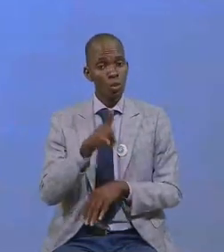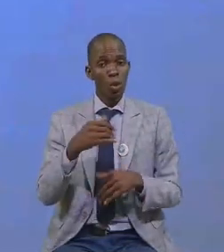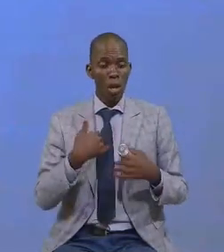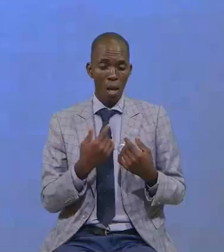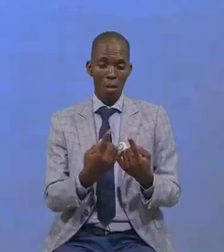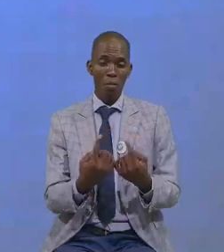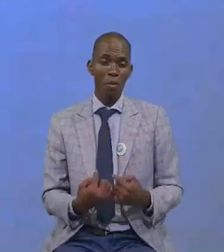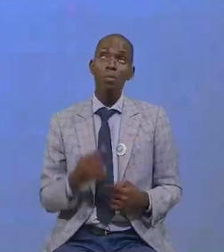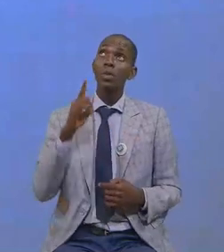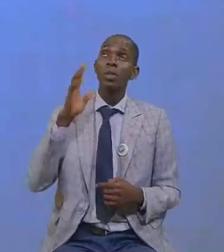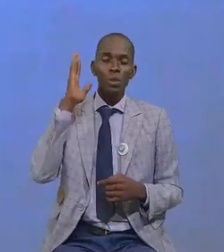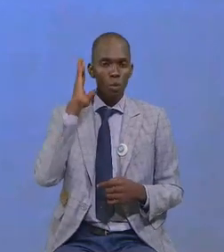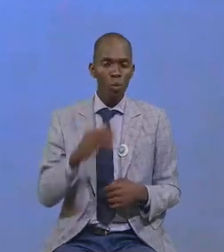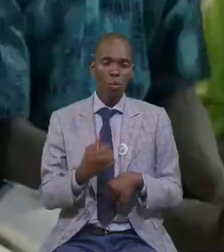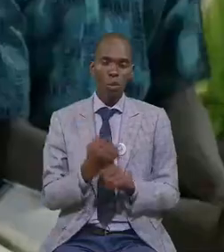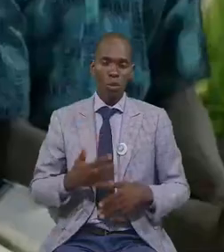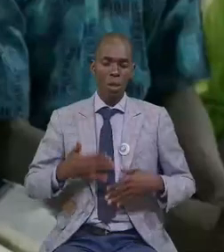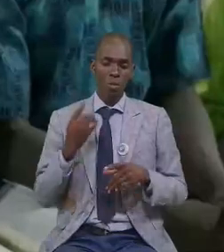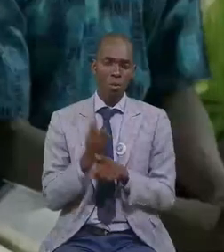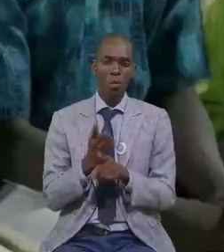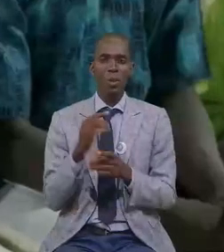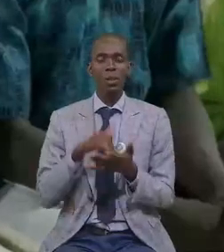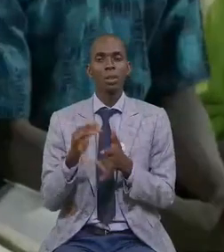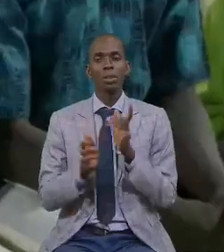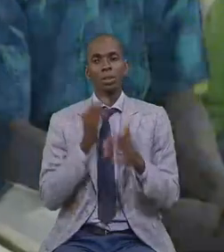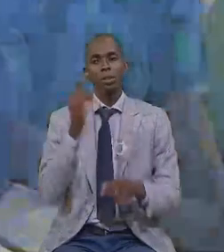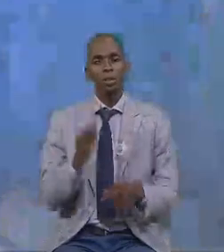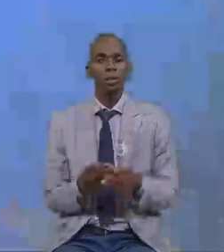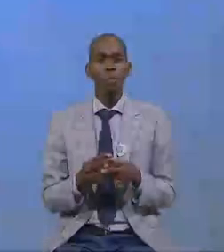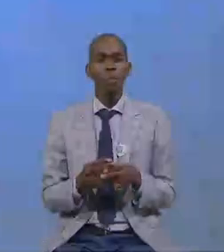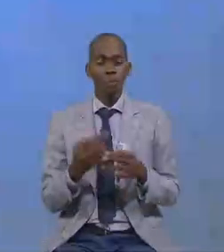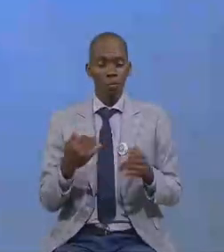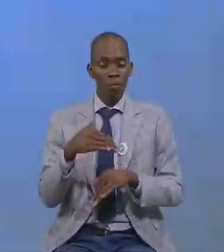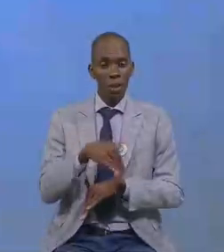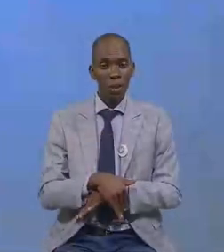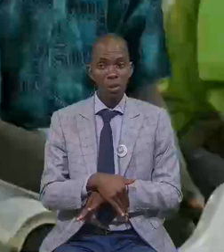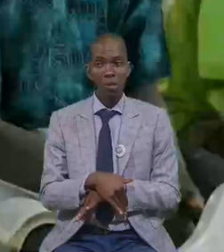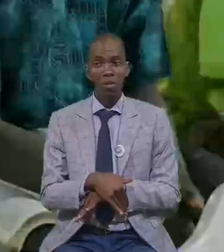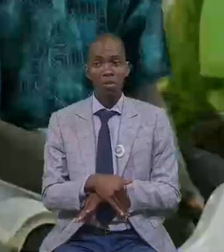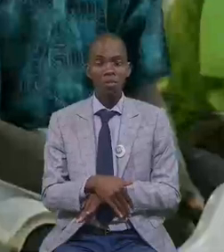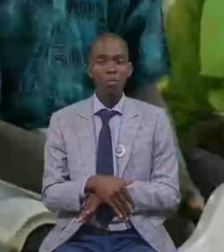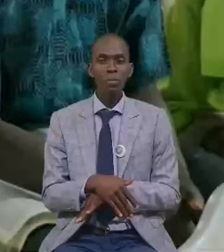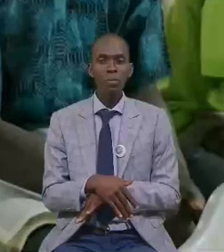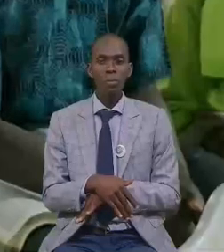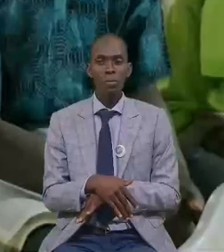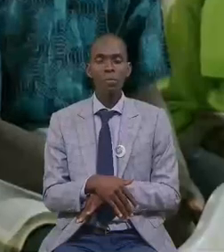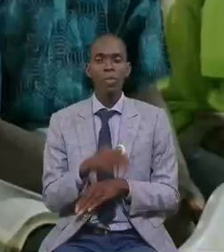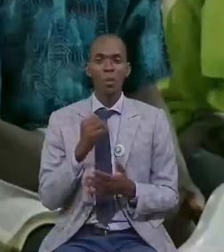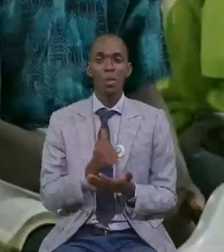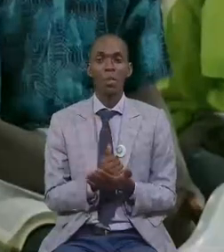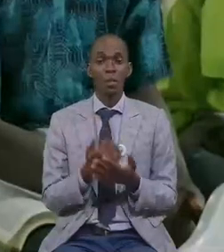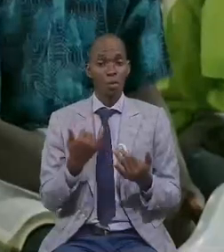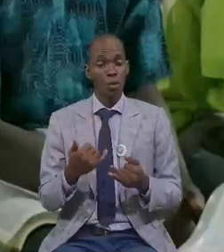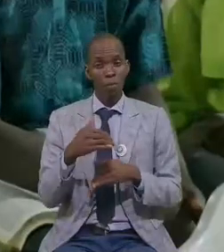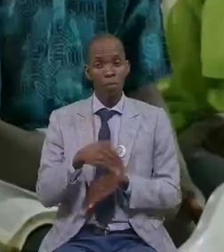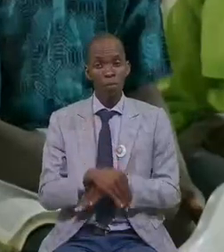vous êtes venu, il va redresser votre vie. Ce soir, le Seigneur va redresser votre vie. Ce soir, vous